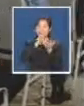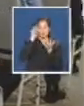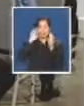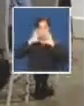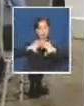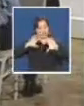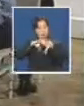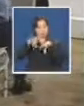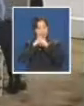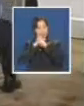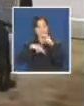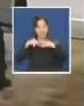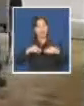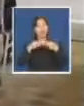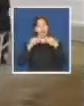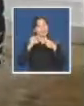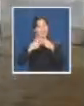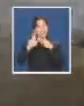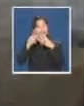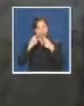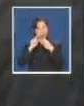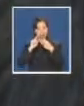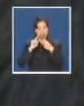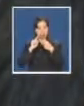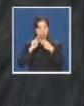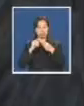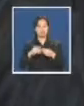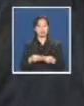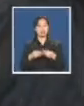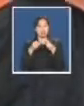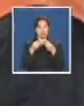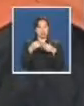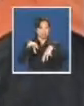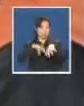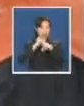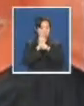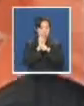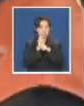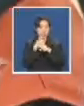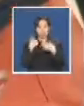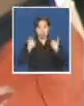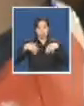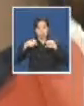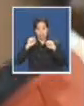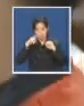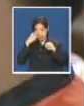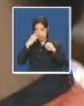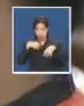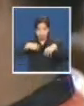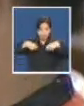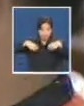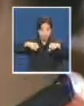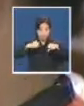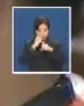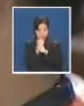ขวัญชิ้นที่ 3เนี่ยก็คือเรื่องของการที่จะให้มีการดำเนินการขึ้นทะเบียนนะครับเพื่อที่จะให้รถ